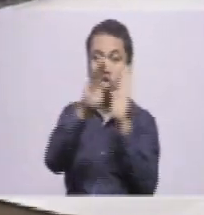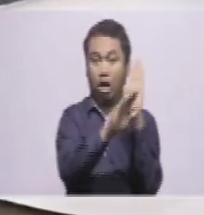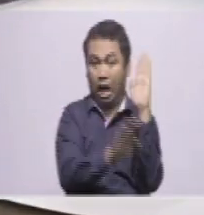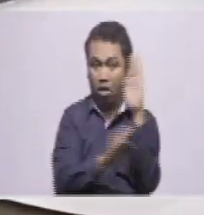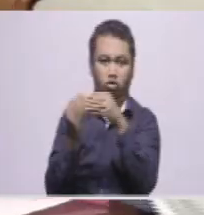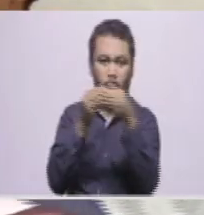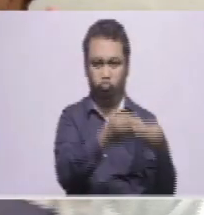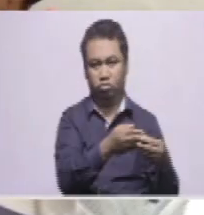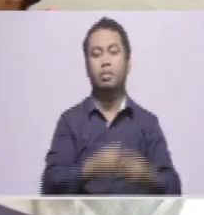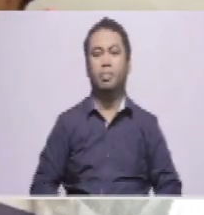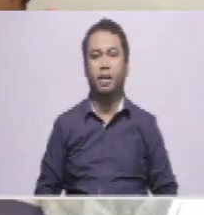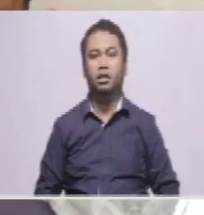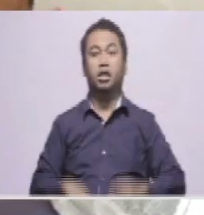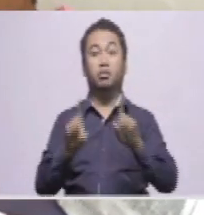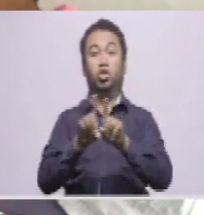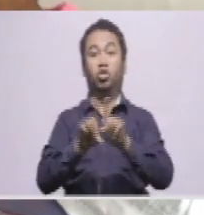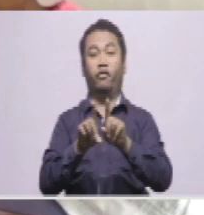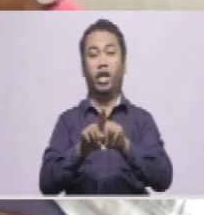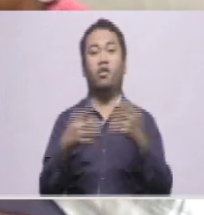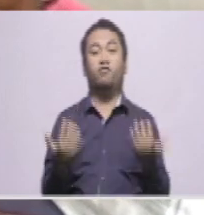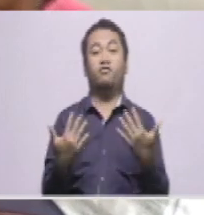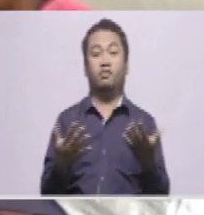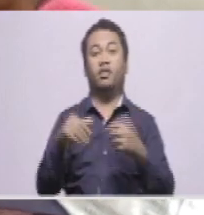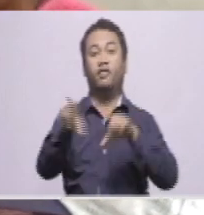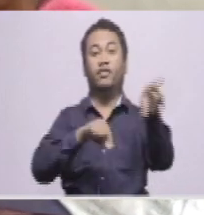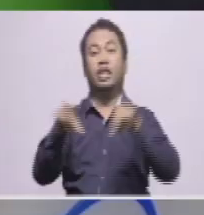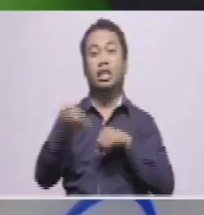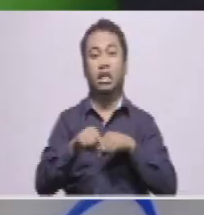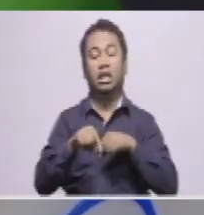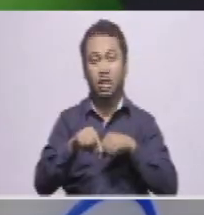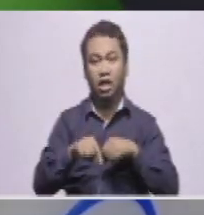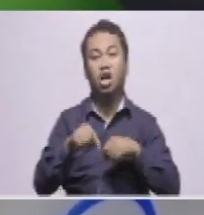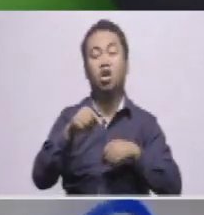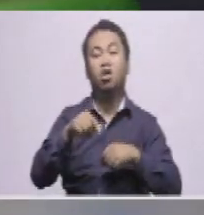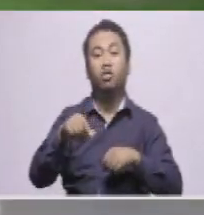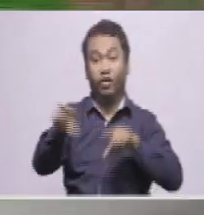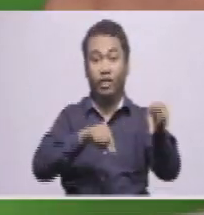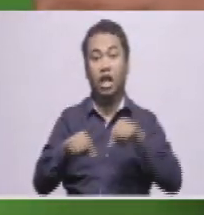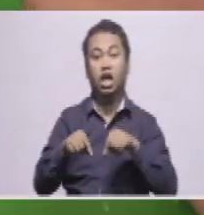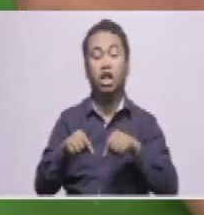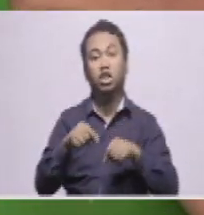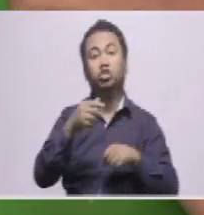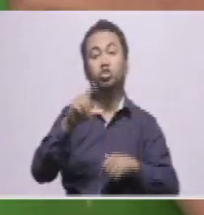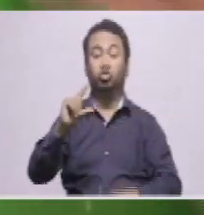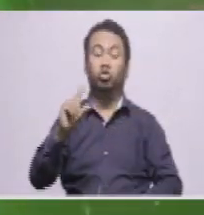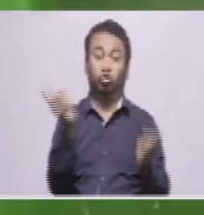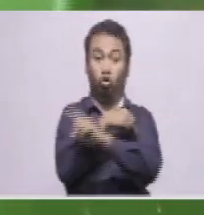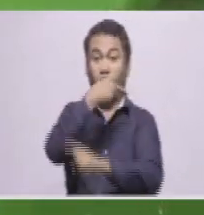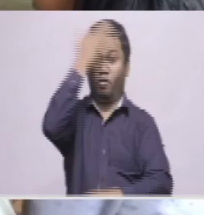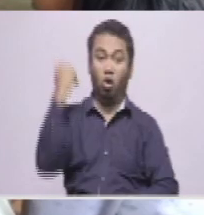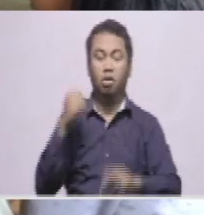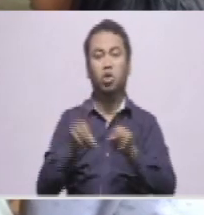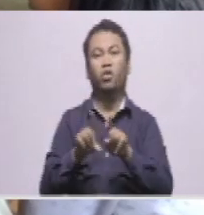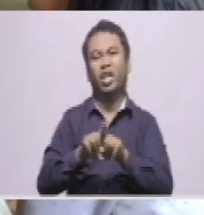tsy firarahiana na fanamaivanana ny fifidianana solombavam-bahoaka ve izao fa avy tsy ny mpifidy izao. Tsara mariana nefa fa